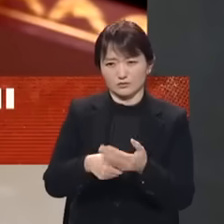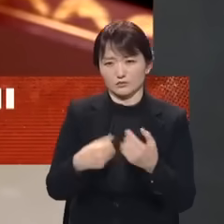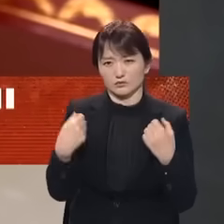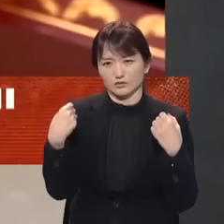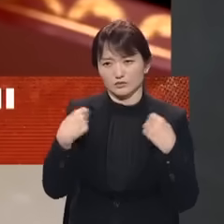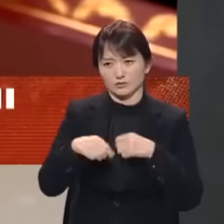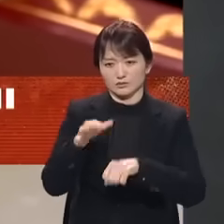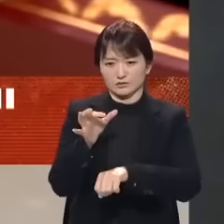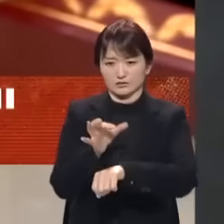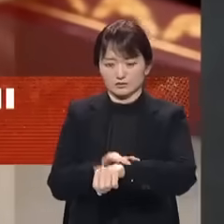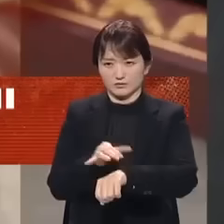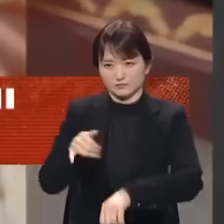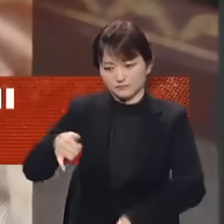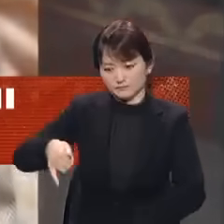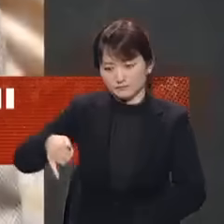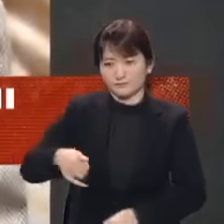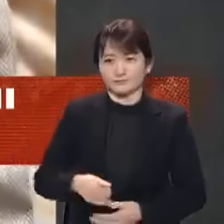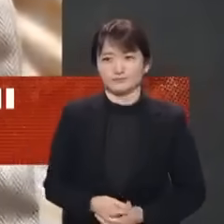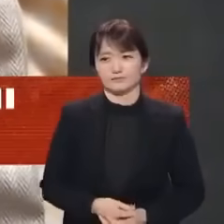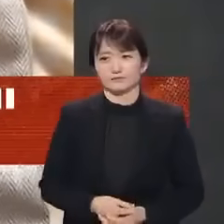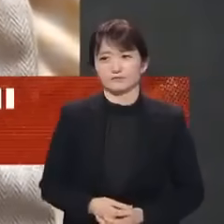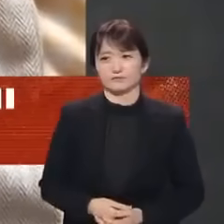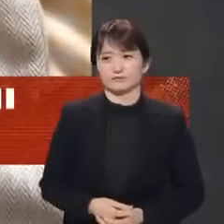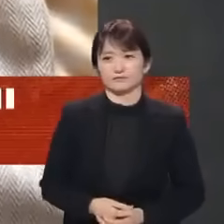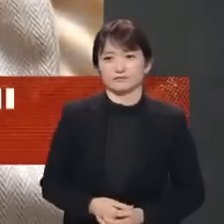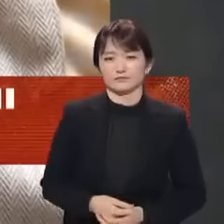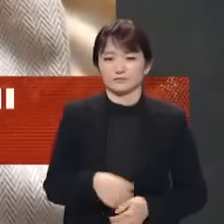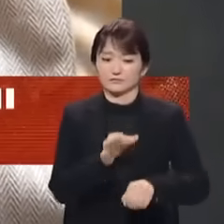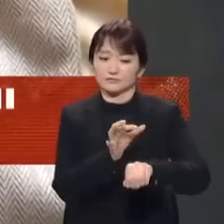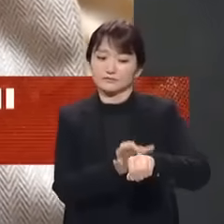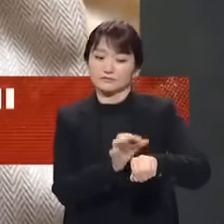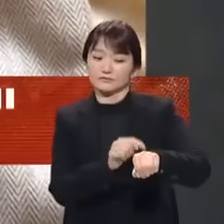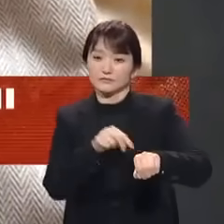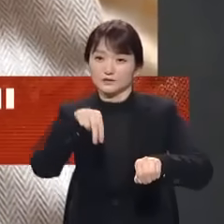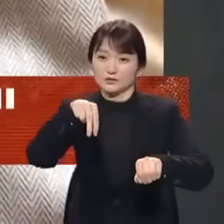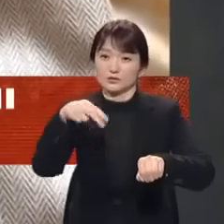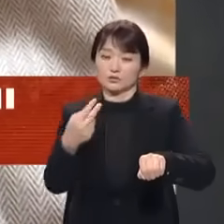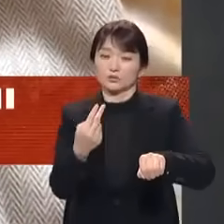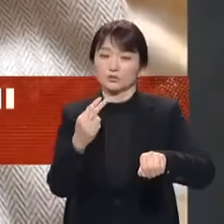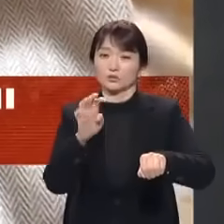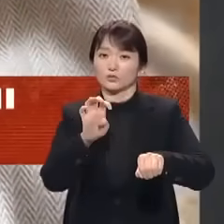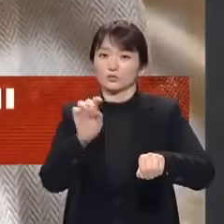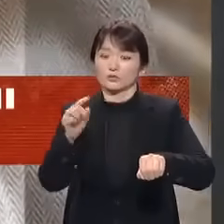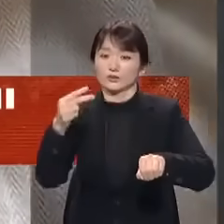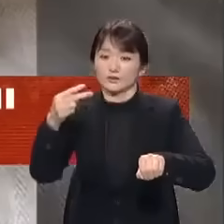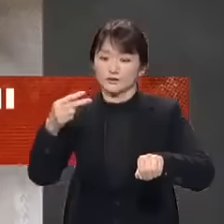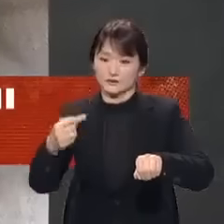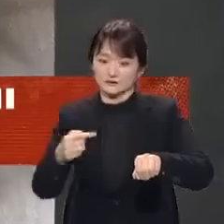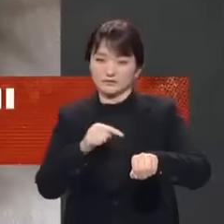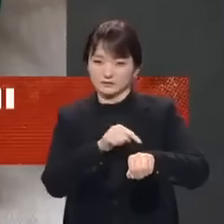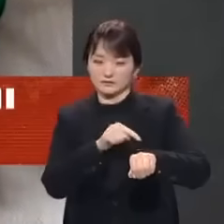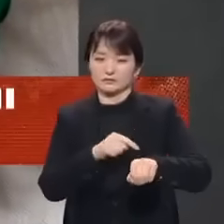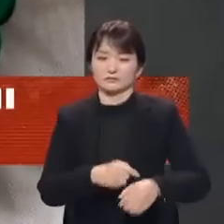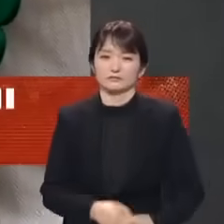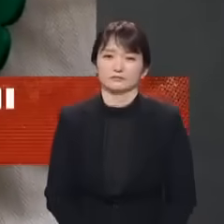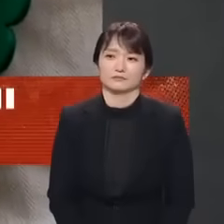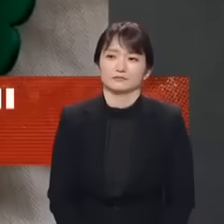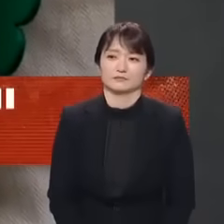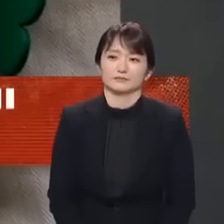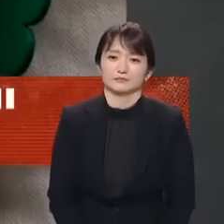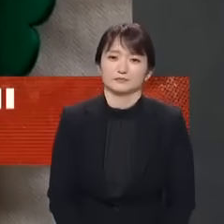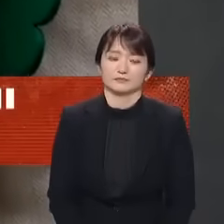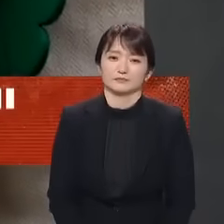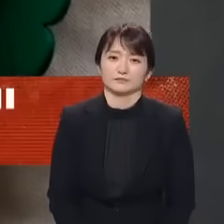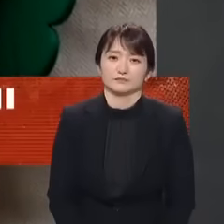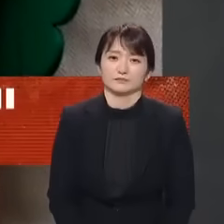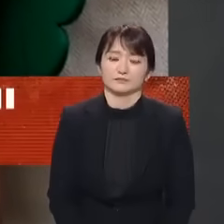지금 저 시계가 아마 쇼파드? 나 요즘 얘한테 꽂혔어 뭐 이렇게 써놨더라고요. 자, 양 변호사님 아까 잠깐